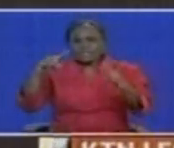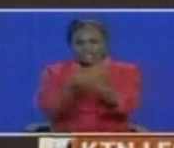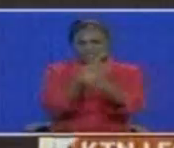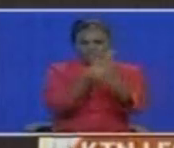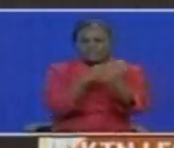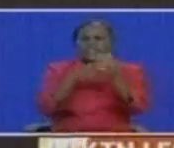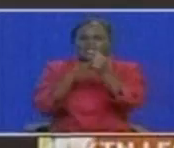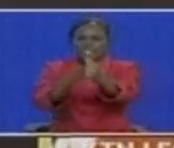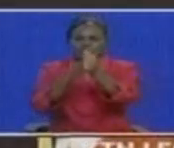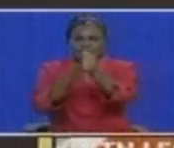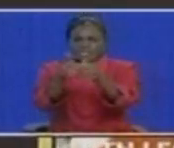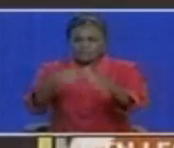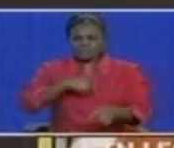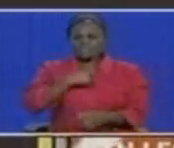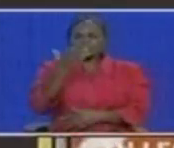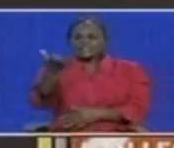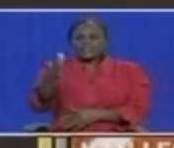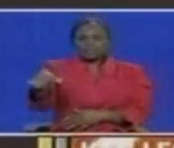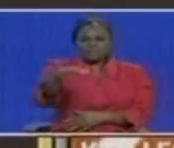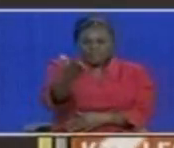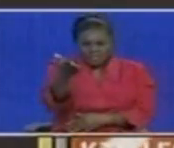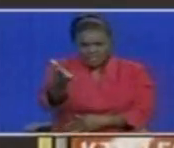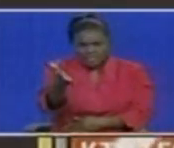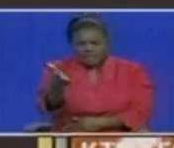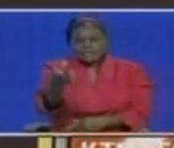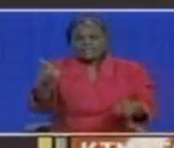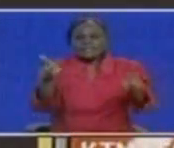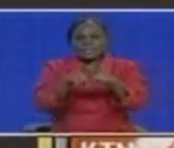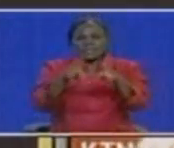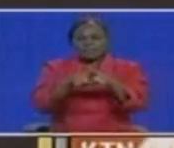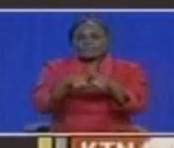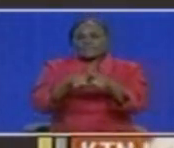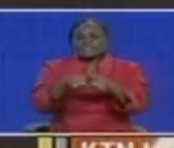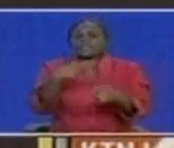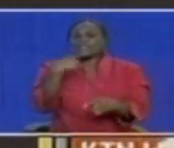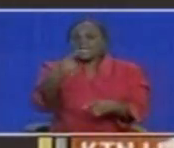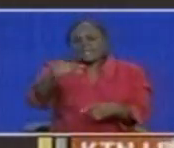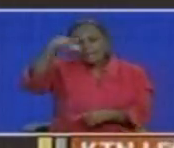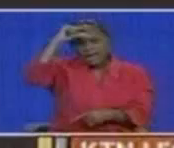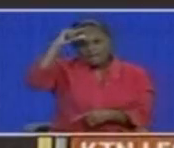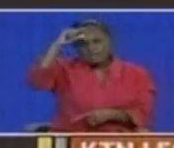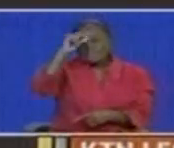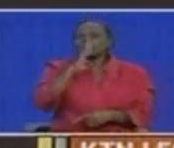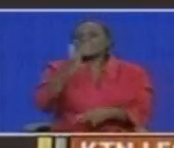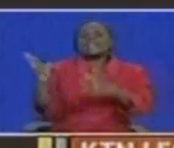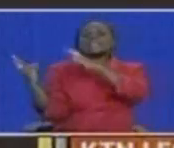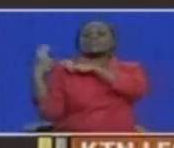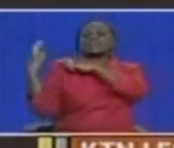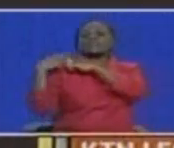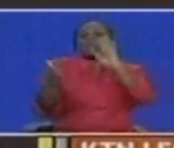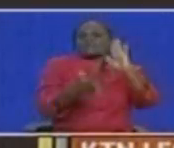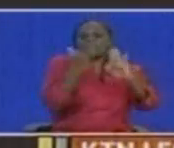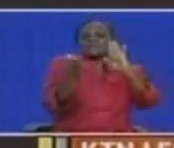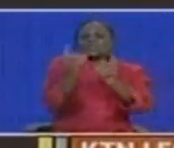kutoka humu nchini wamezuru eneo la Habaswein huko Wajir Kusini na kutoa wito kwa serikali kuwajibika haraka kudhibiti hali